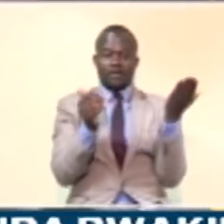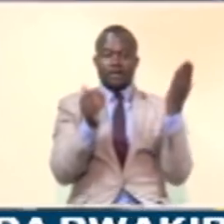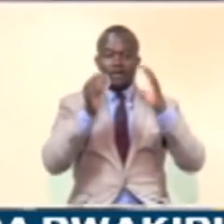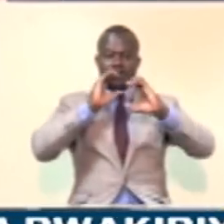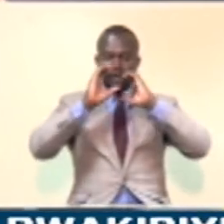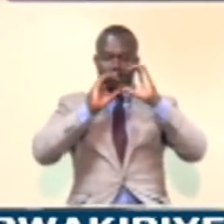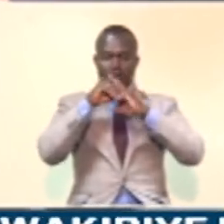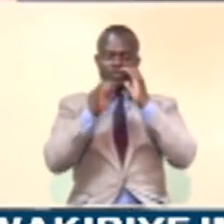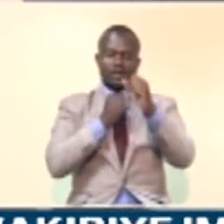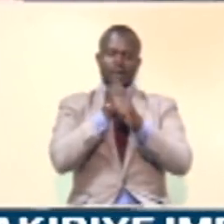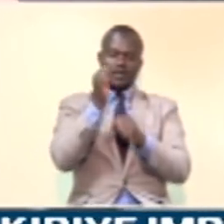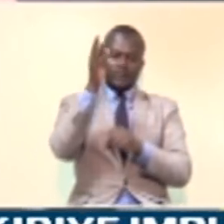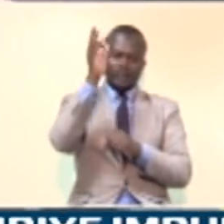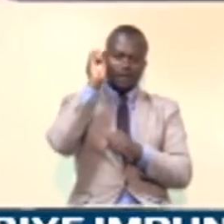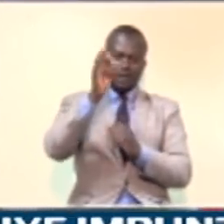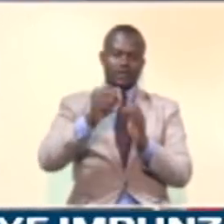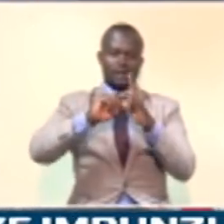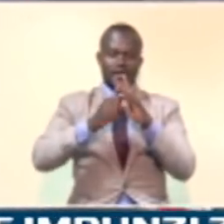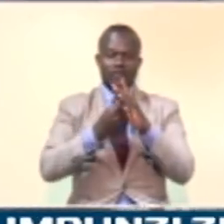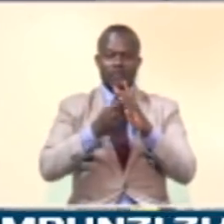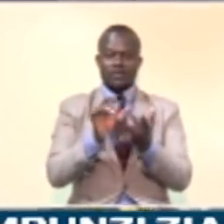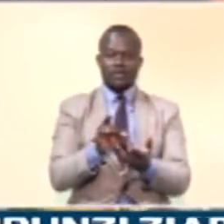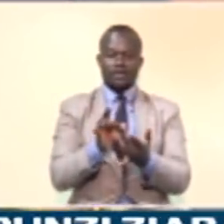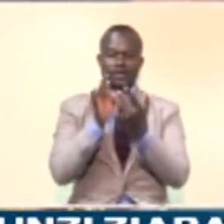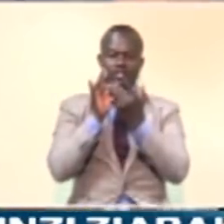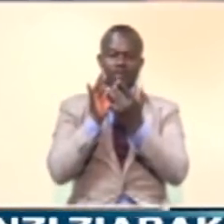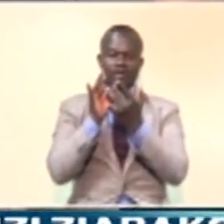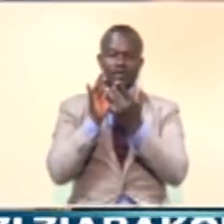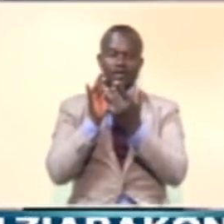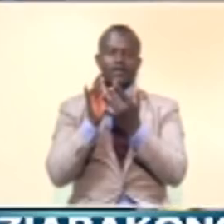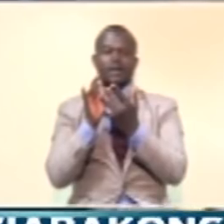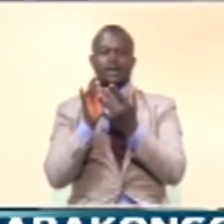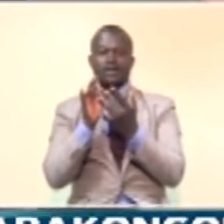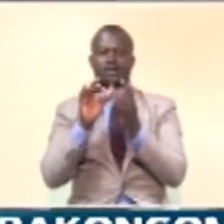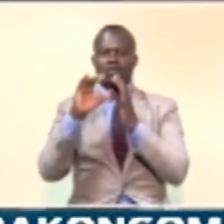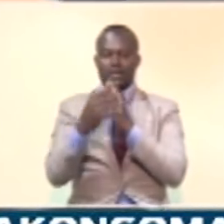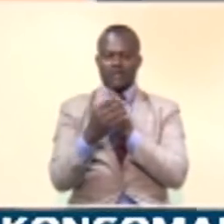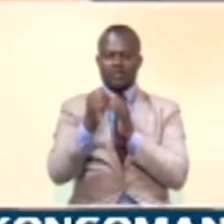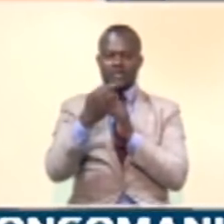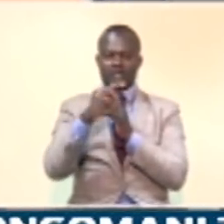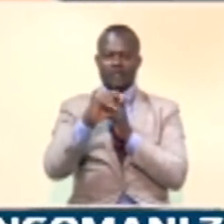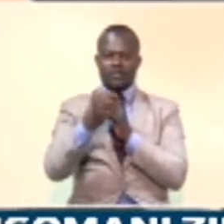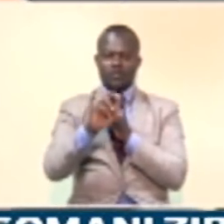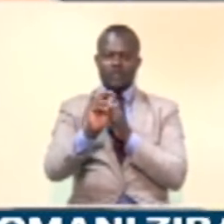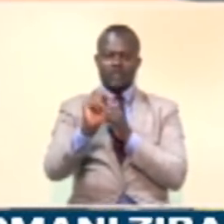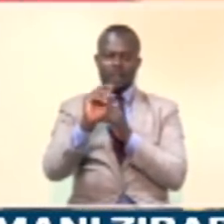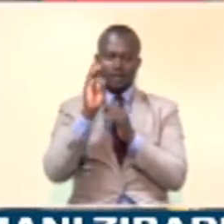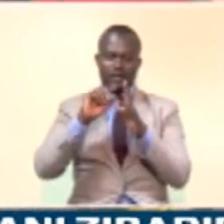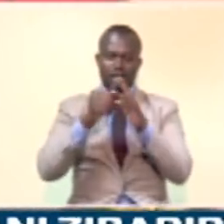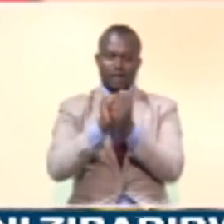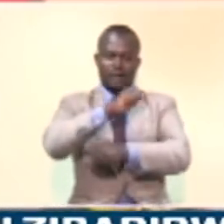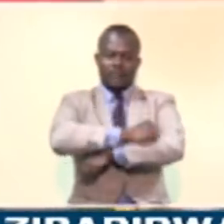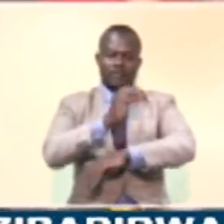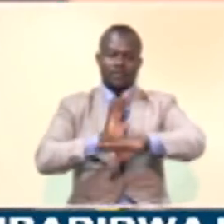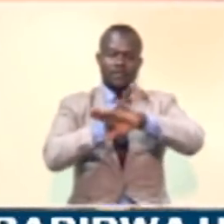n'itumanaho. Mu mwaka utaha iki kigo kikazatangiza by'umwihariko ishami rya Mechatronics Technology, ishami rizatangirana abanyeshuri